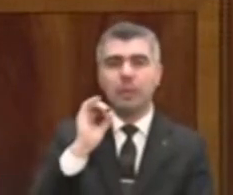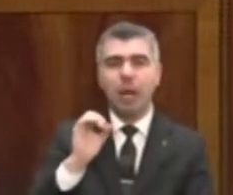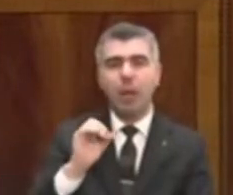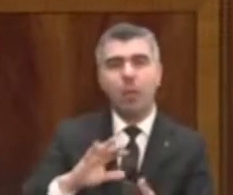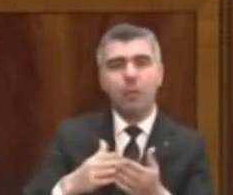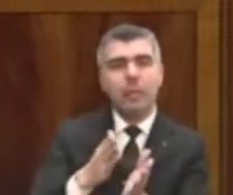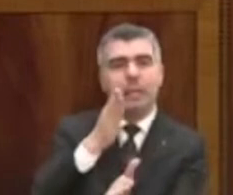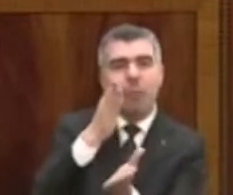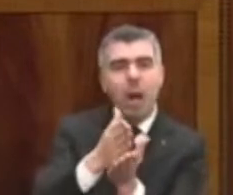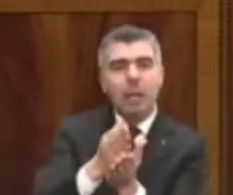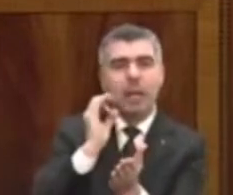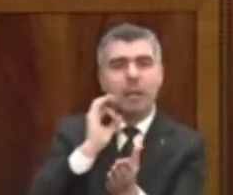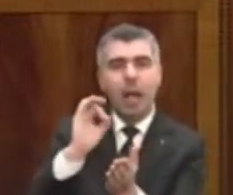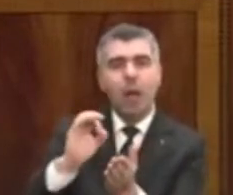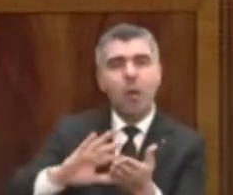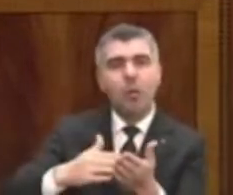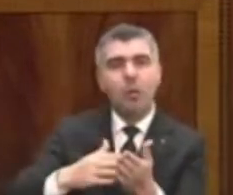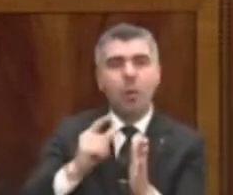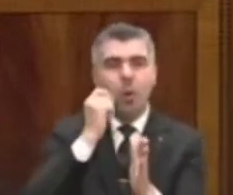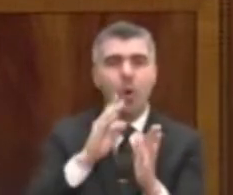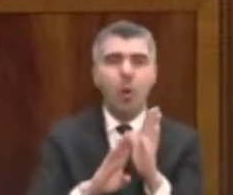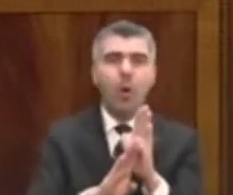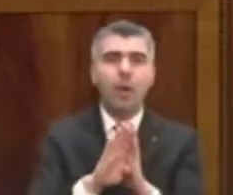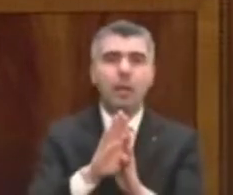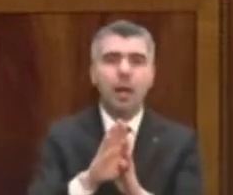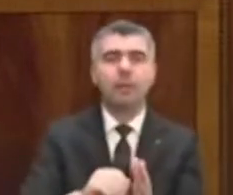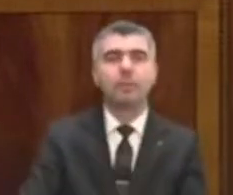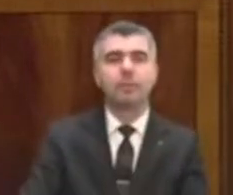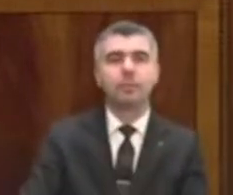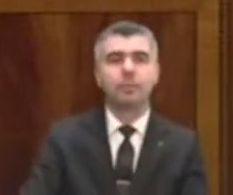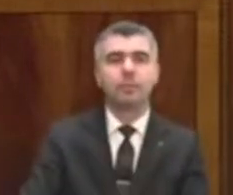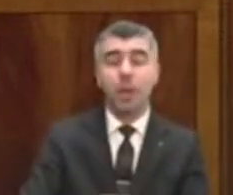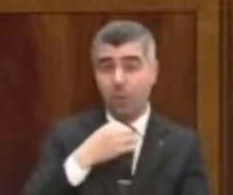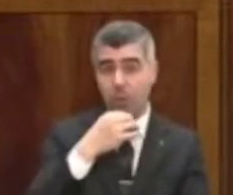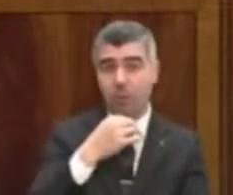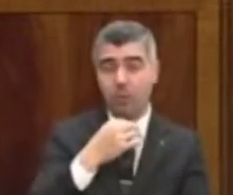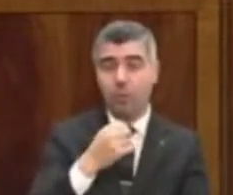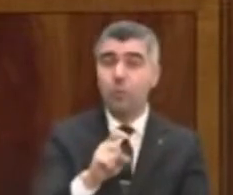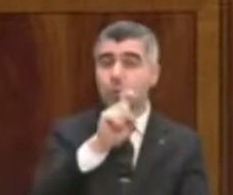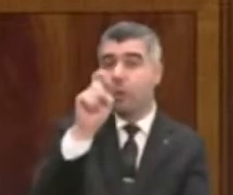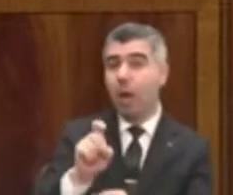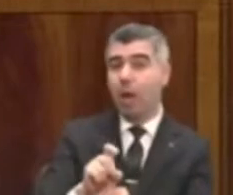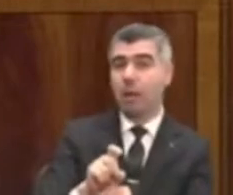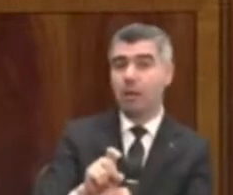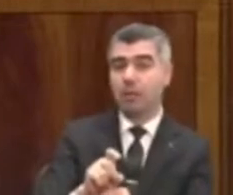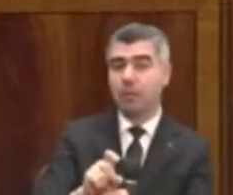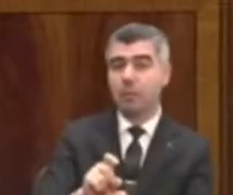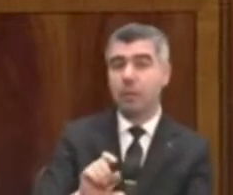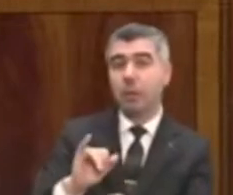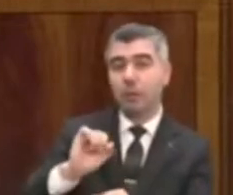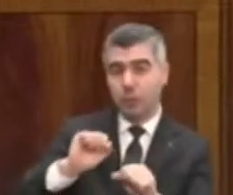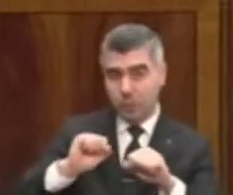شعارات الديمقراطية والحريات وحقوق الإنسان؟ أظن، وهذا سؤال، هل